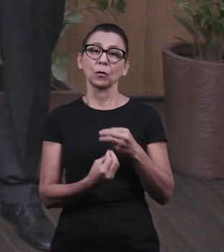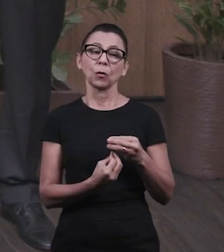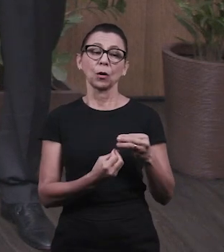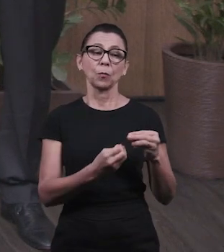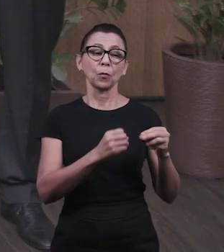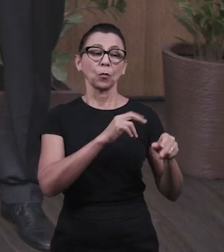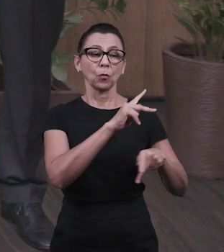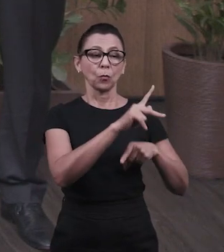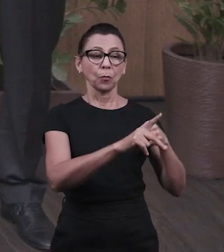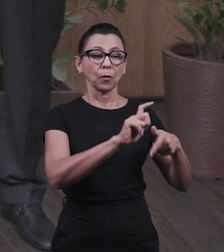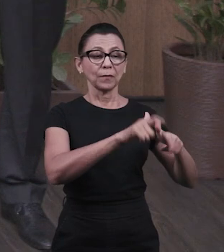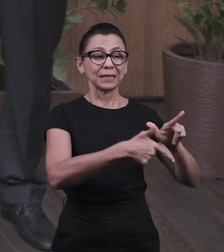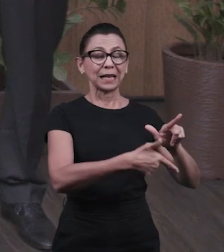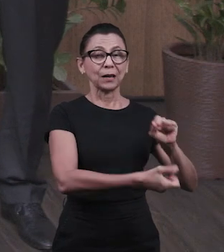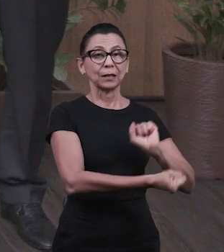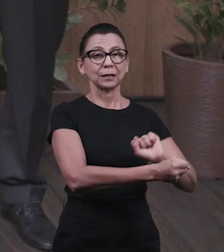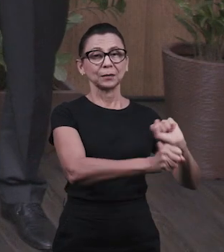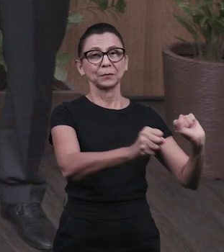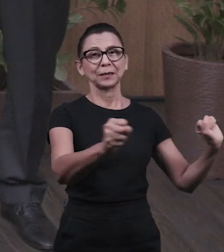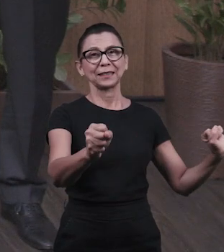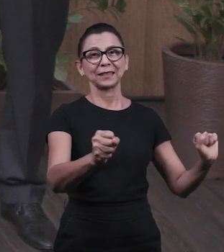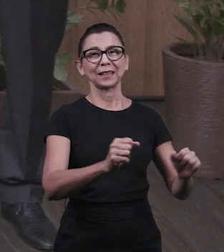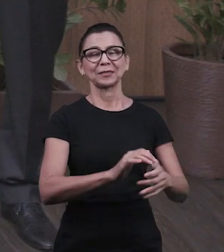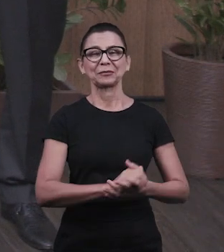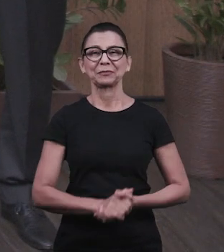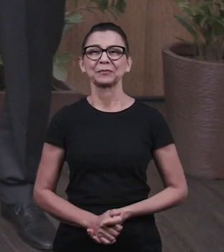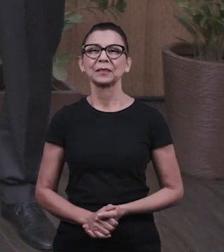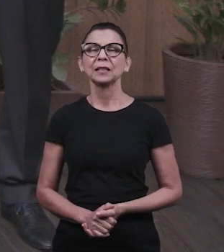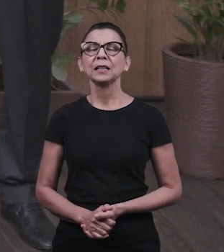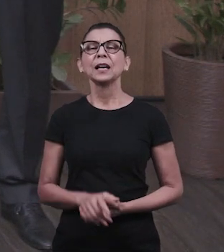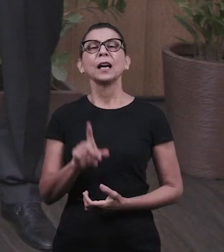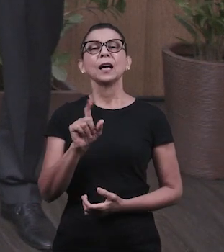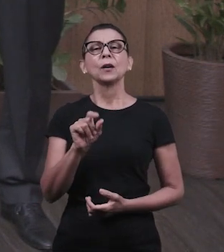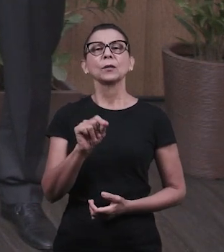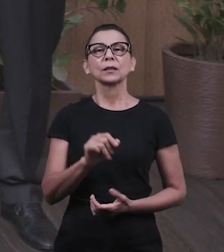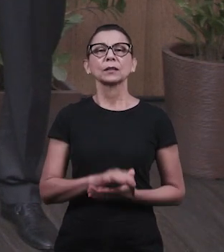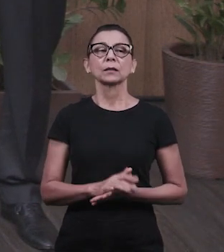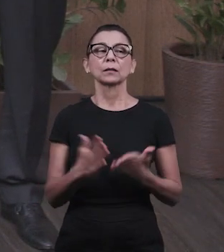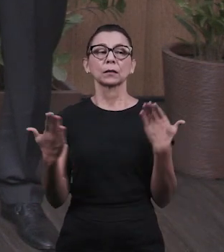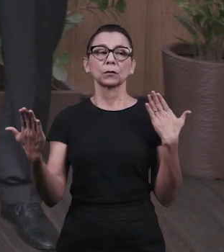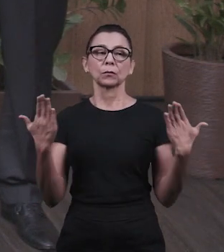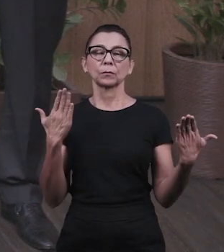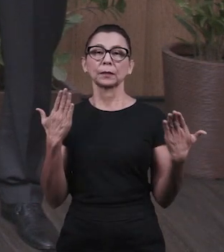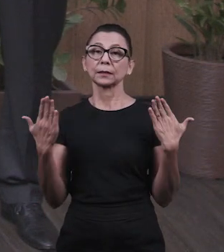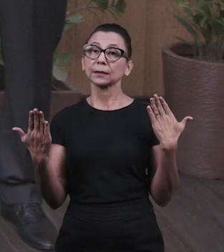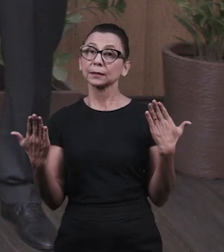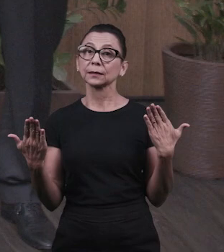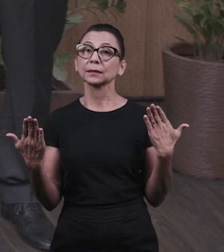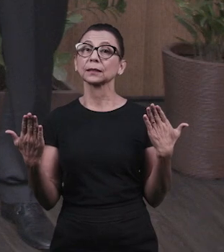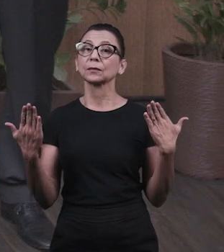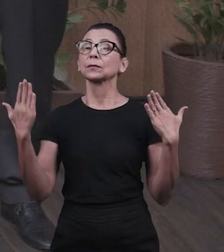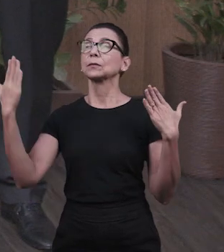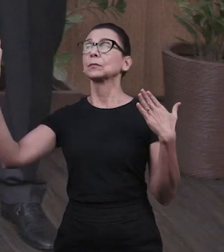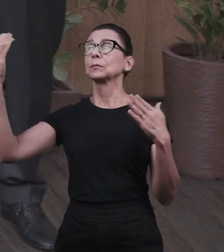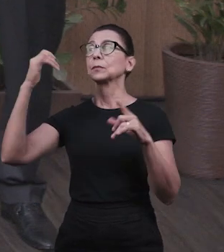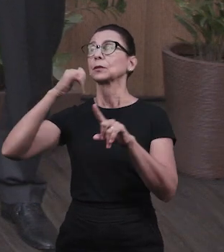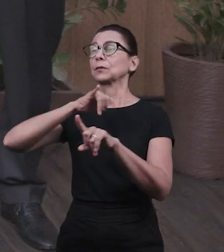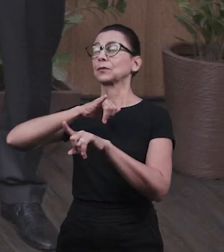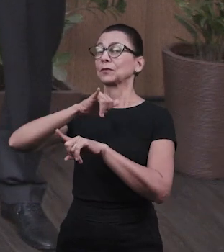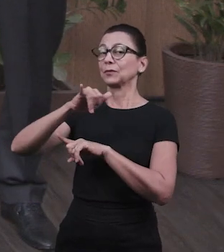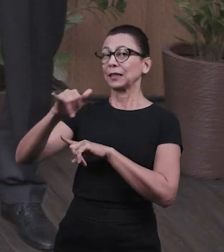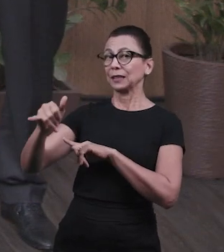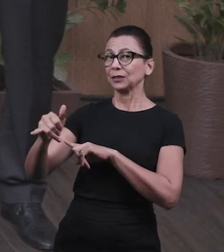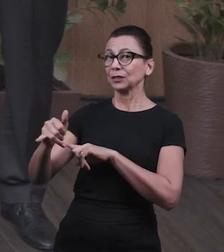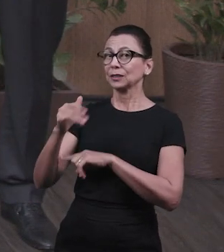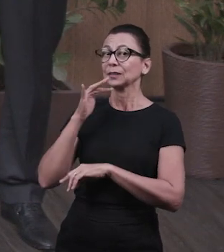Это параллель, пророческая параллель исхода верной церкви в момент ее восхищения,